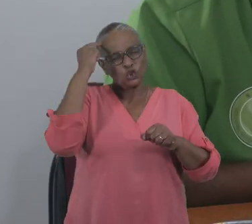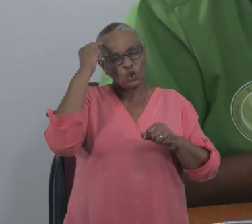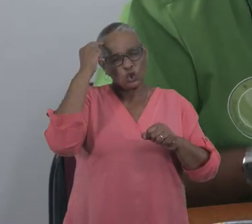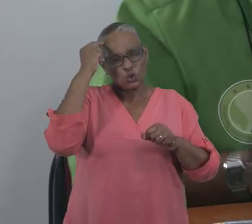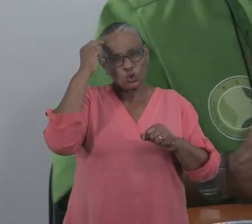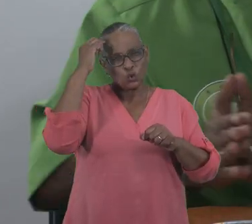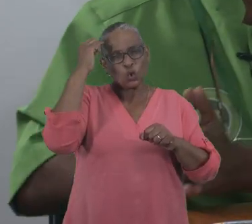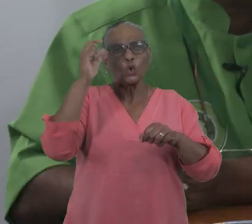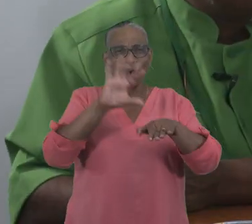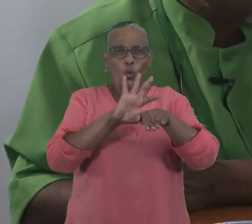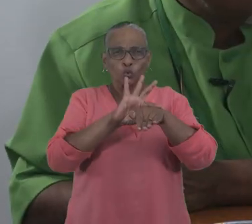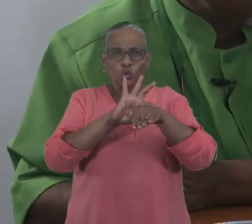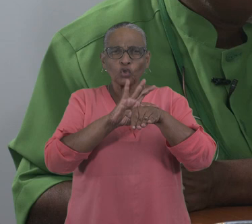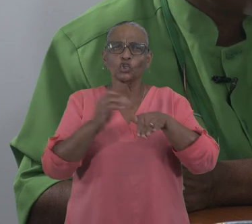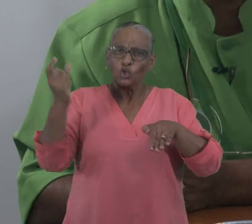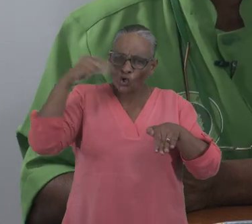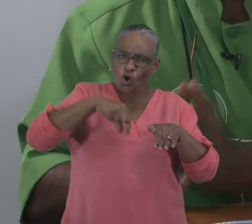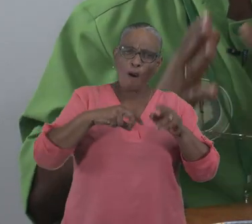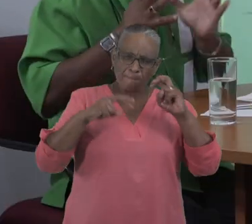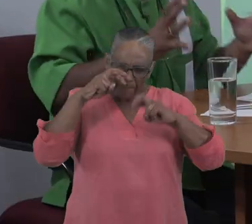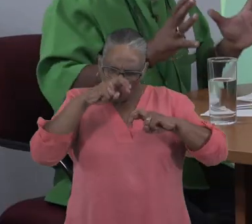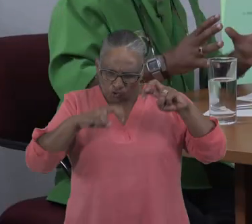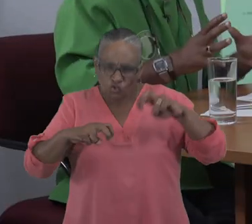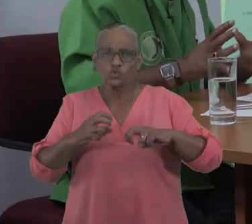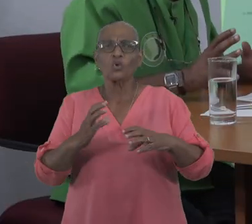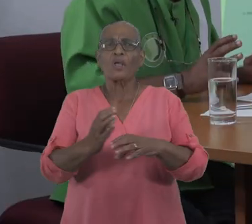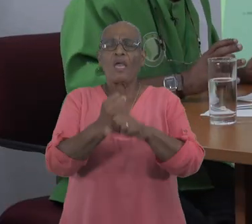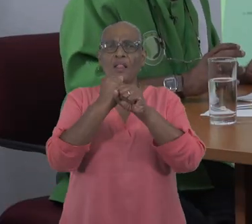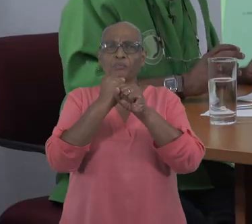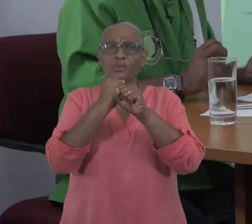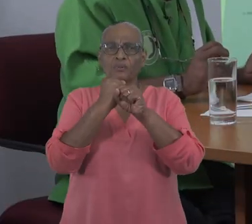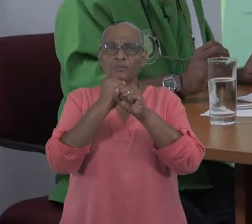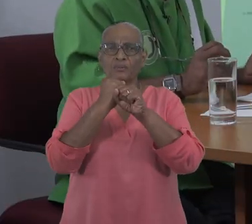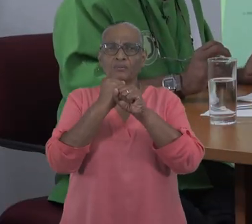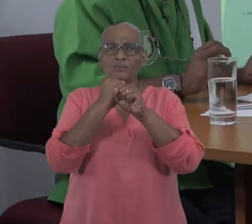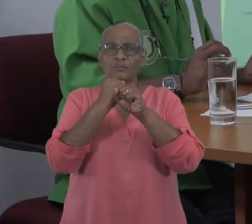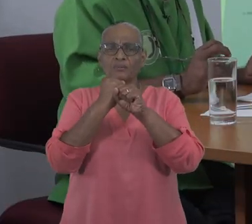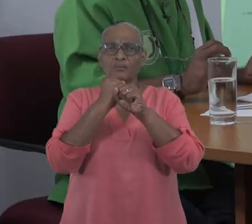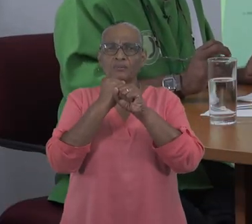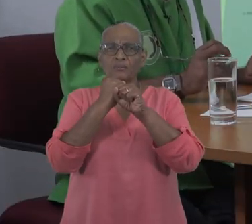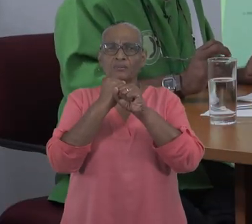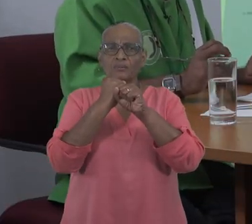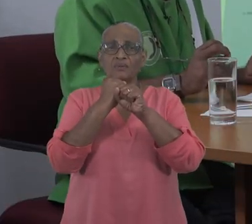een neuroloog, je pikan de. Ja. Je pikan de, dat is dat amataki. Natuurlijk,